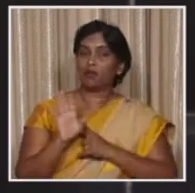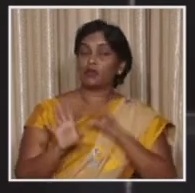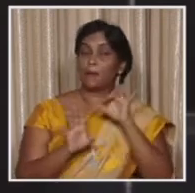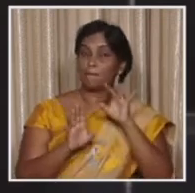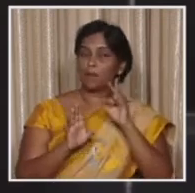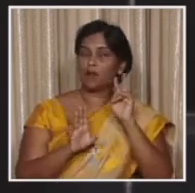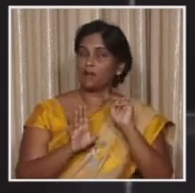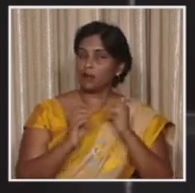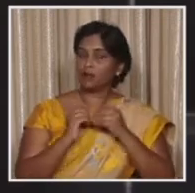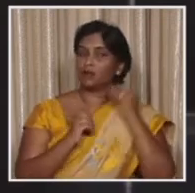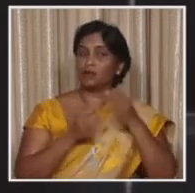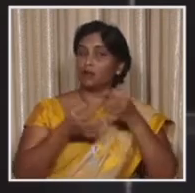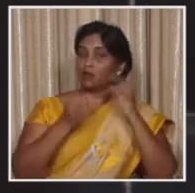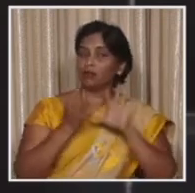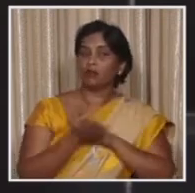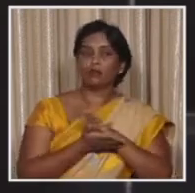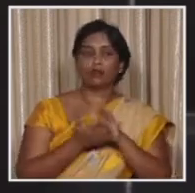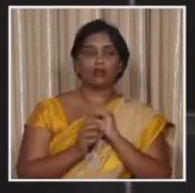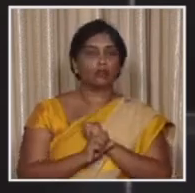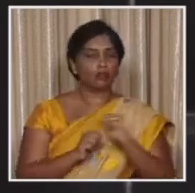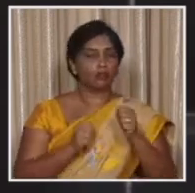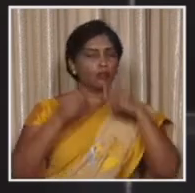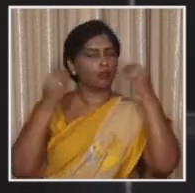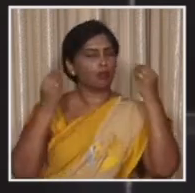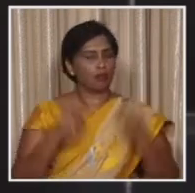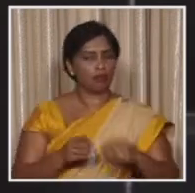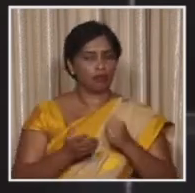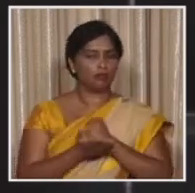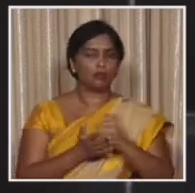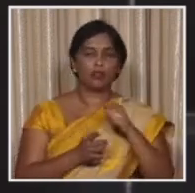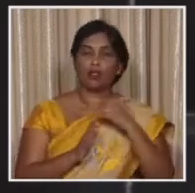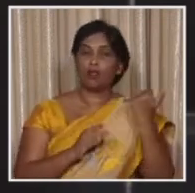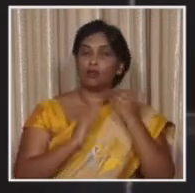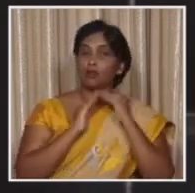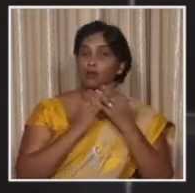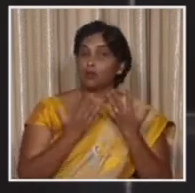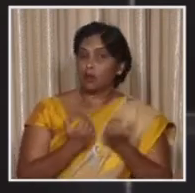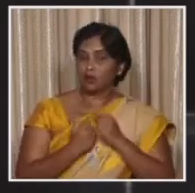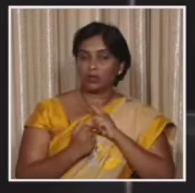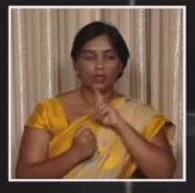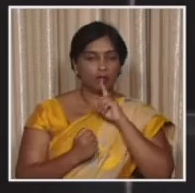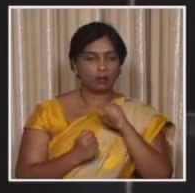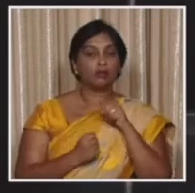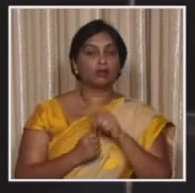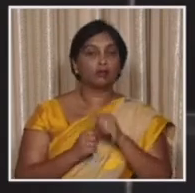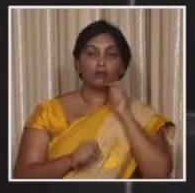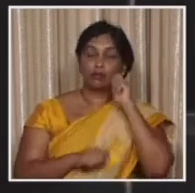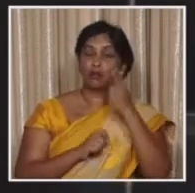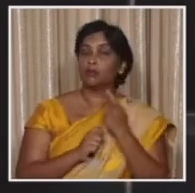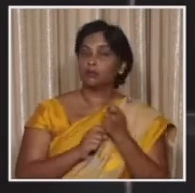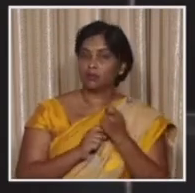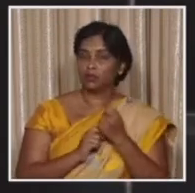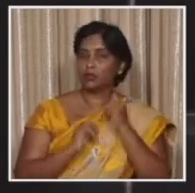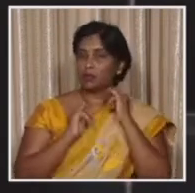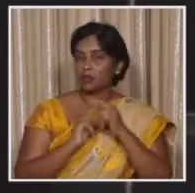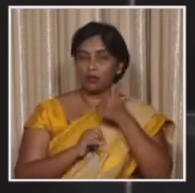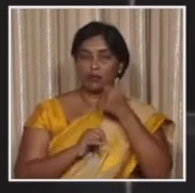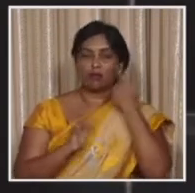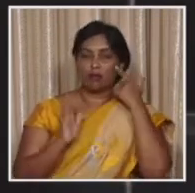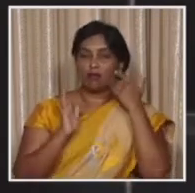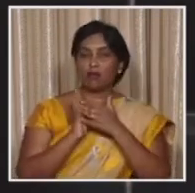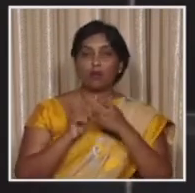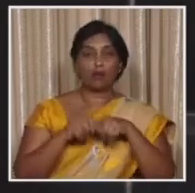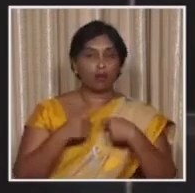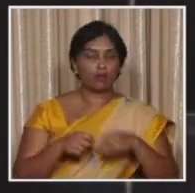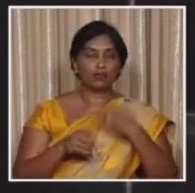15කින් 20කින් නිසි නරත්තු කිරීම නොමැති නිසා කඩාබිය දමනවා. අලුත් ගොඩනැගිලි අවශ්‍ය බව කියනවා. මහජන මුදල් දූෂිත අරමුණු නිසා නාස්ති